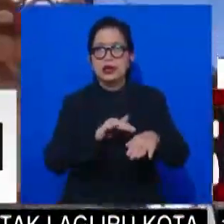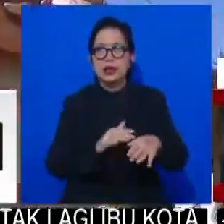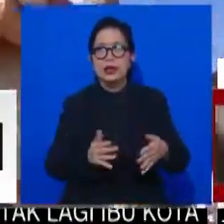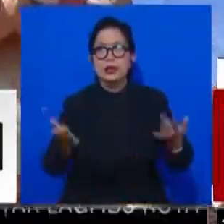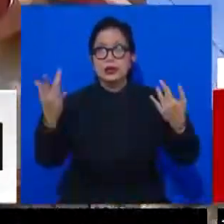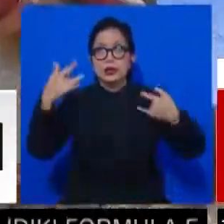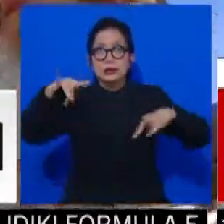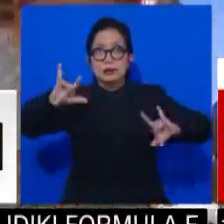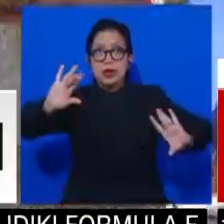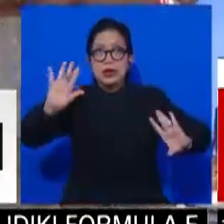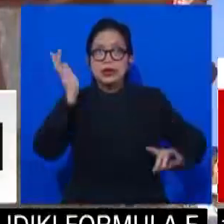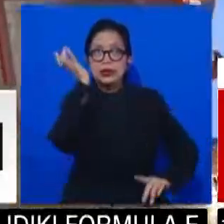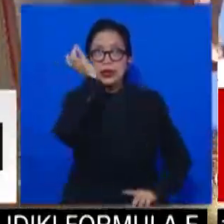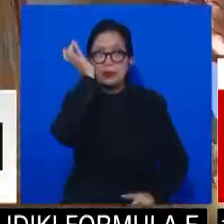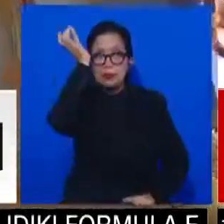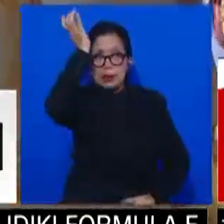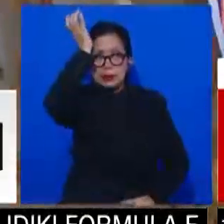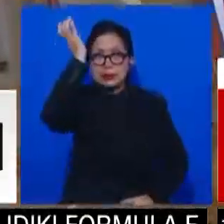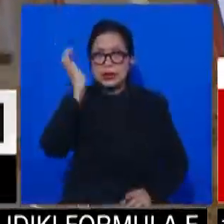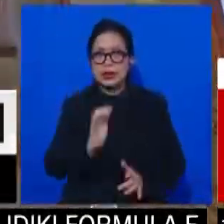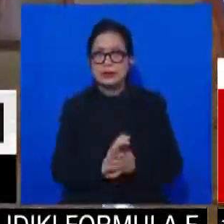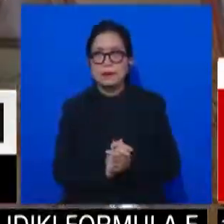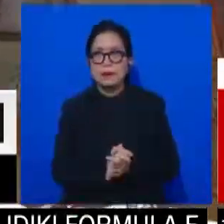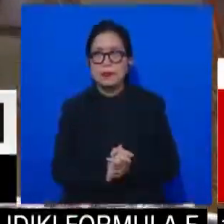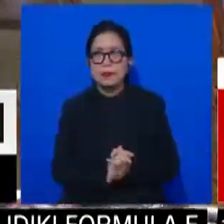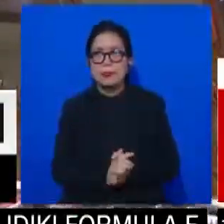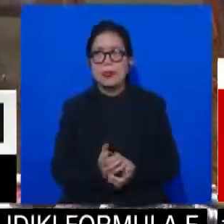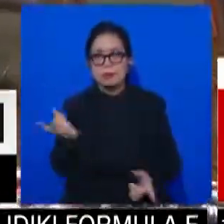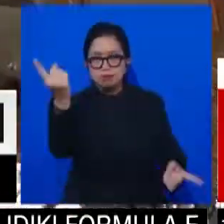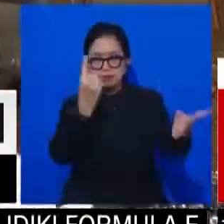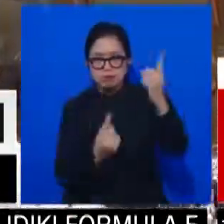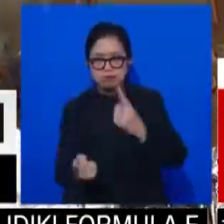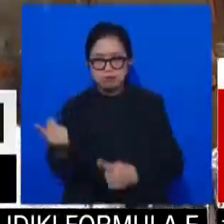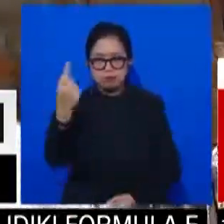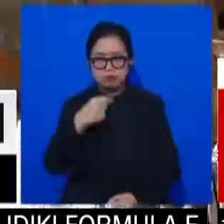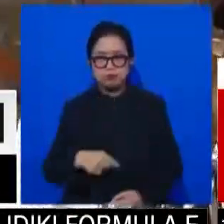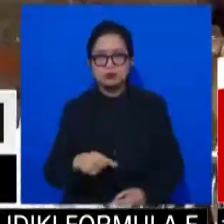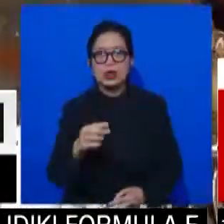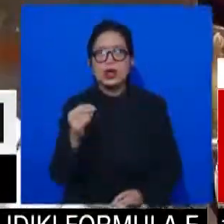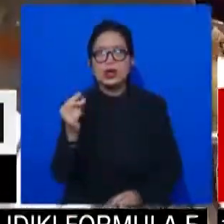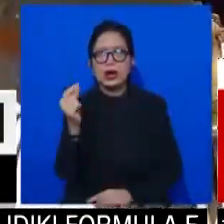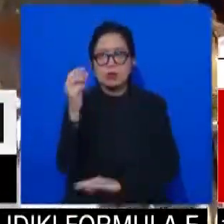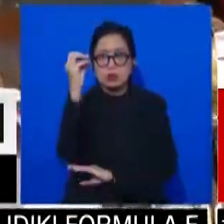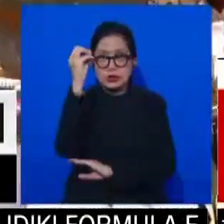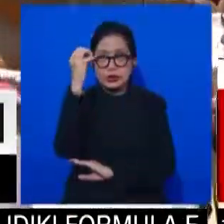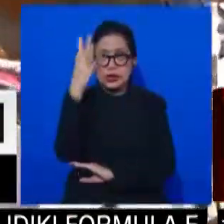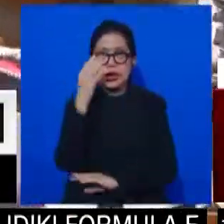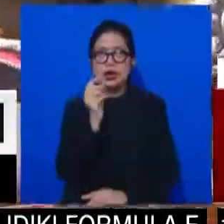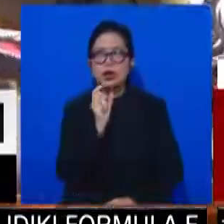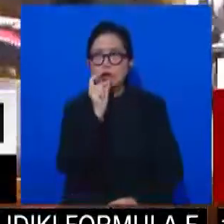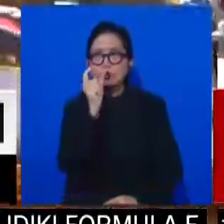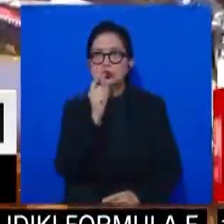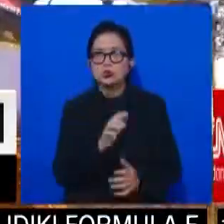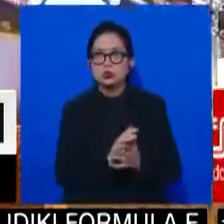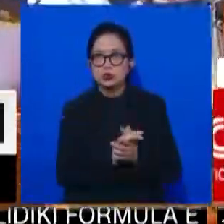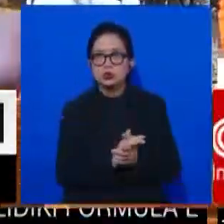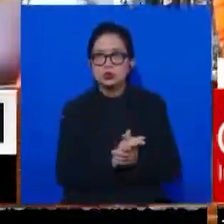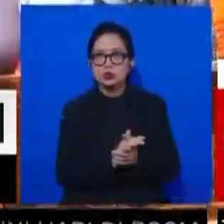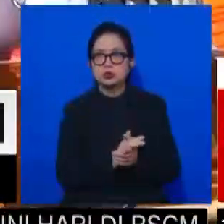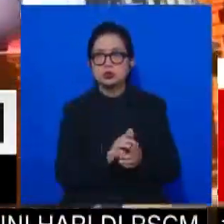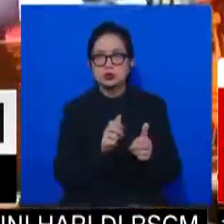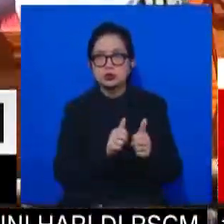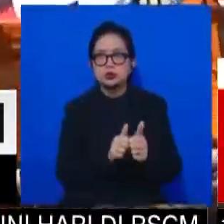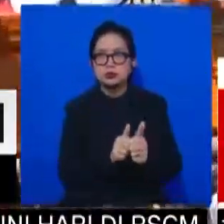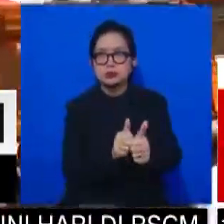Ribuan warga Denpasar dan sekitarnya tumpah ruah di perempatan titik nol kota Denpasar, Bali pada Rabu siang. Mereka datang untuk mengiringi proses upacara